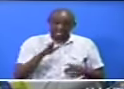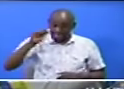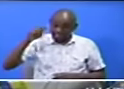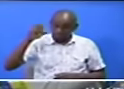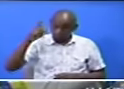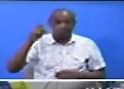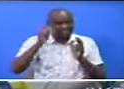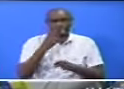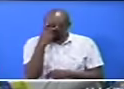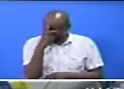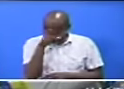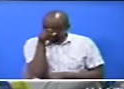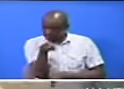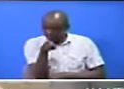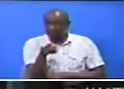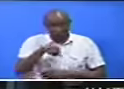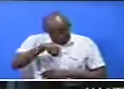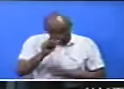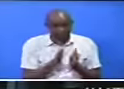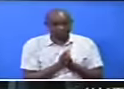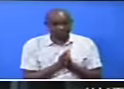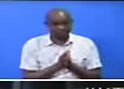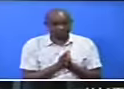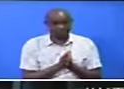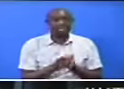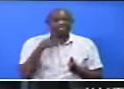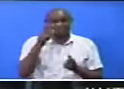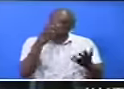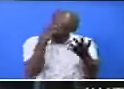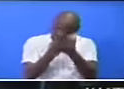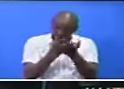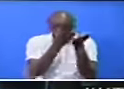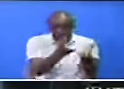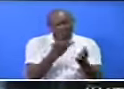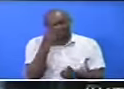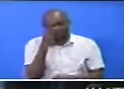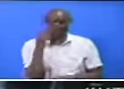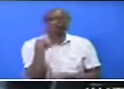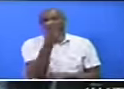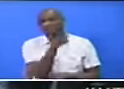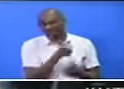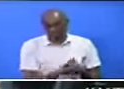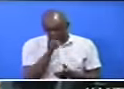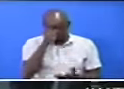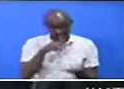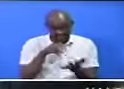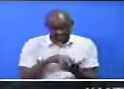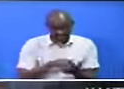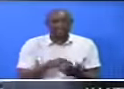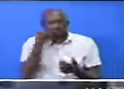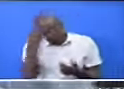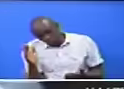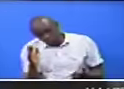mauaji ambaye pia ni mjomba wa marehemu hao, bado anazuiliwa katika kituo cha polisi ambacho hakijaweza